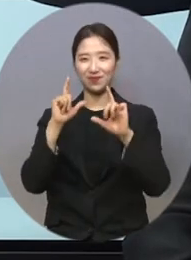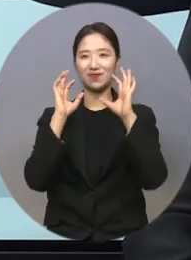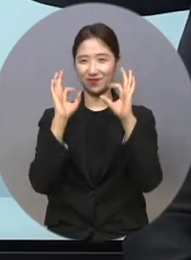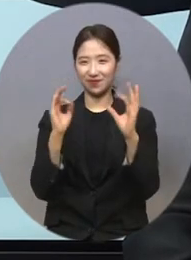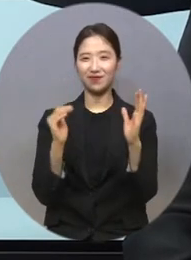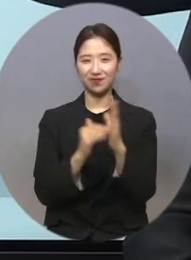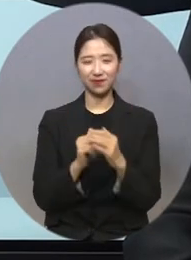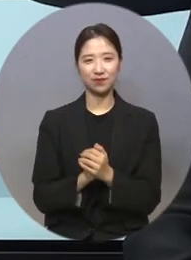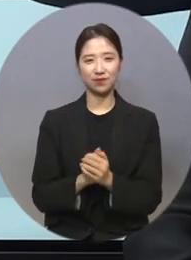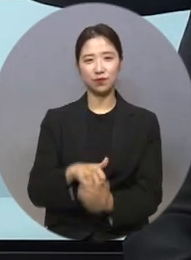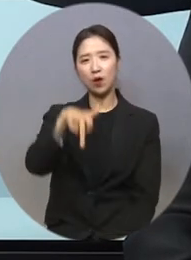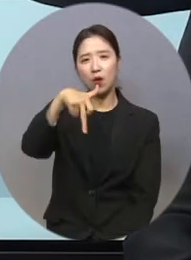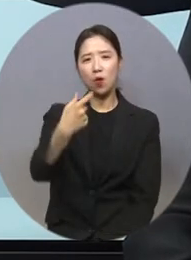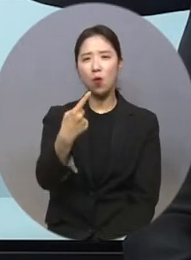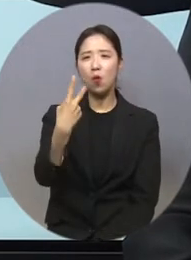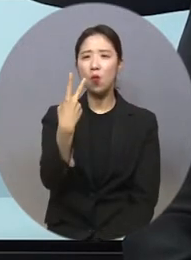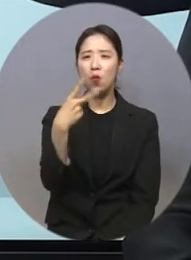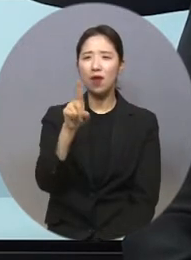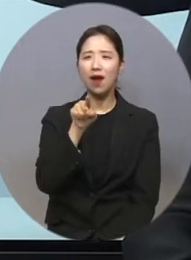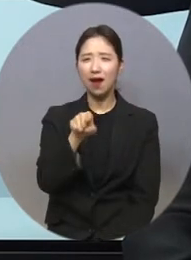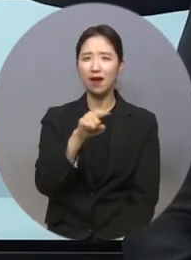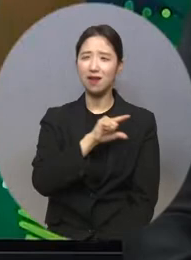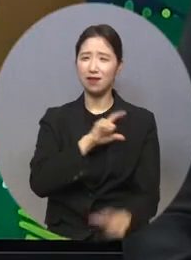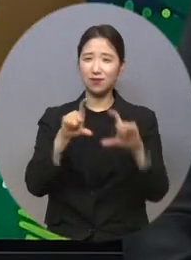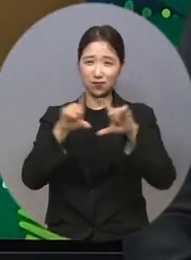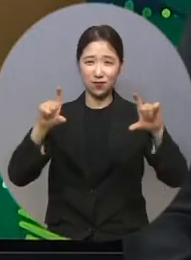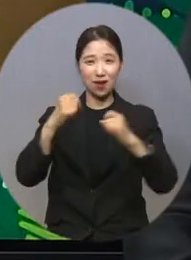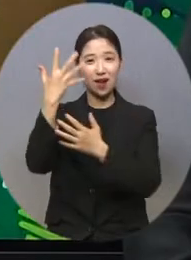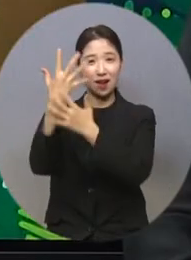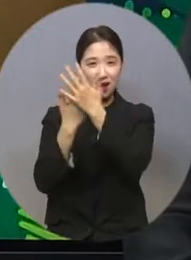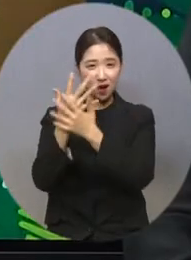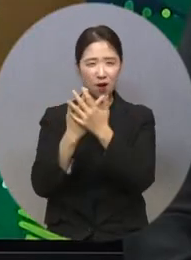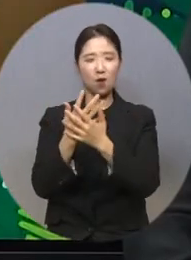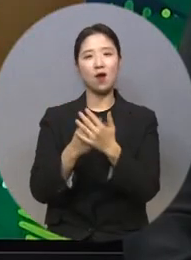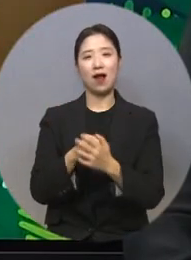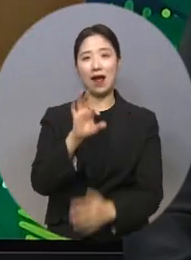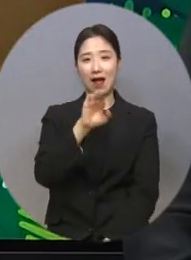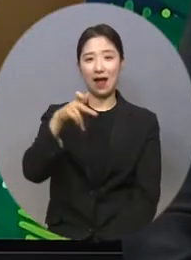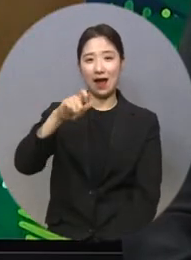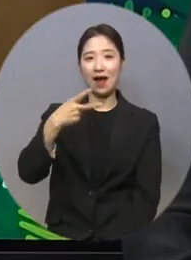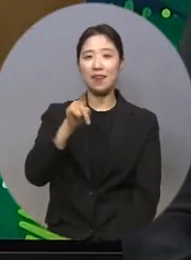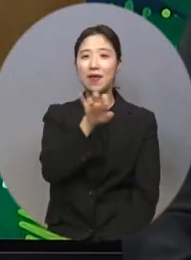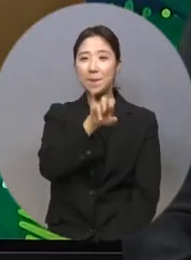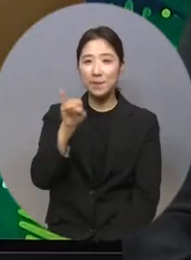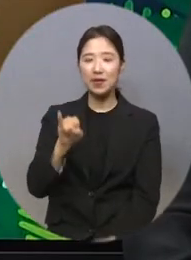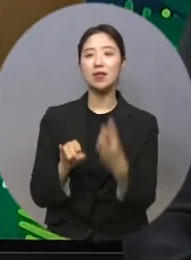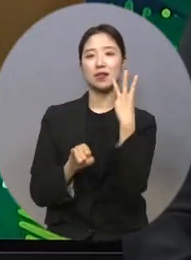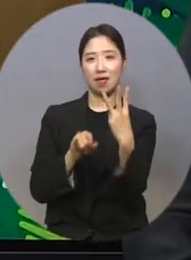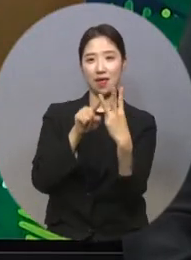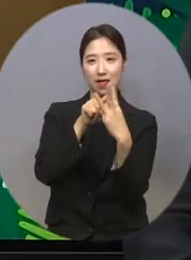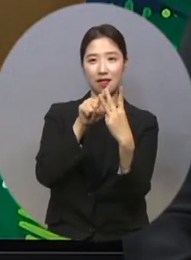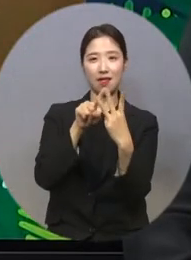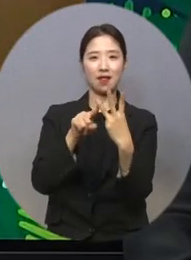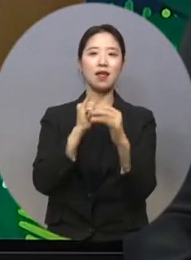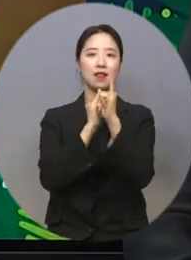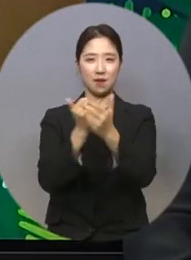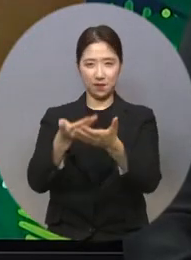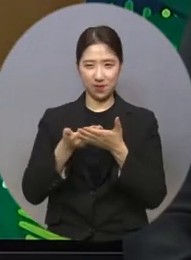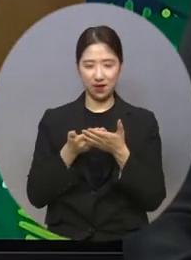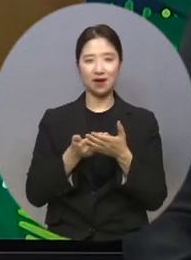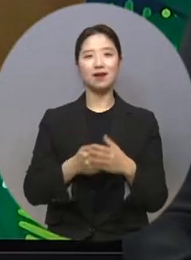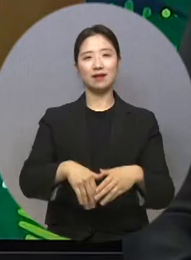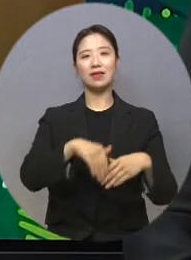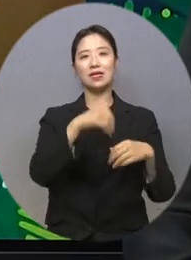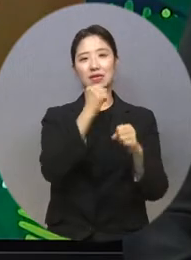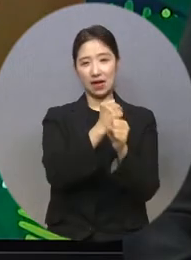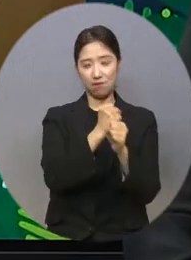이 코다라는 영화가 아카데미상에서 3개 부분에 수상을 했던 건데요. 작품상,